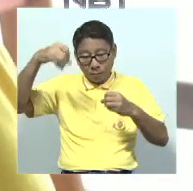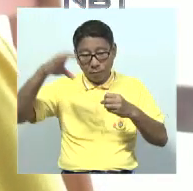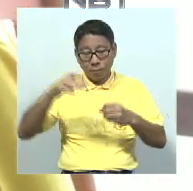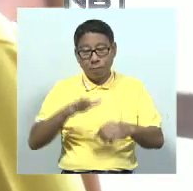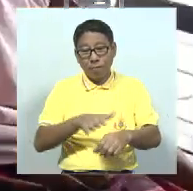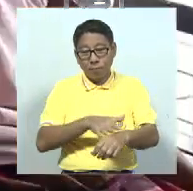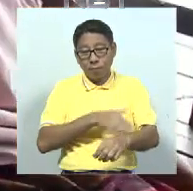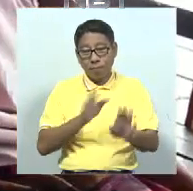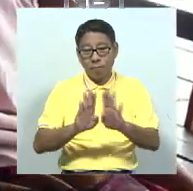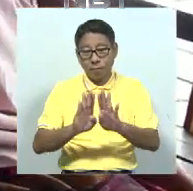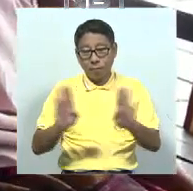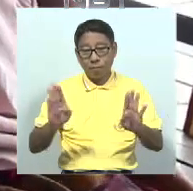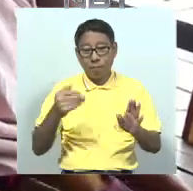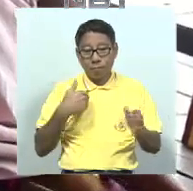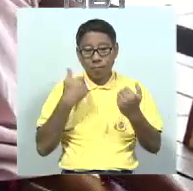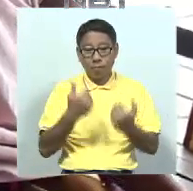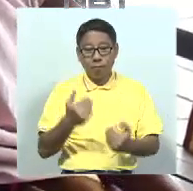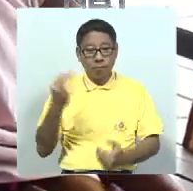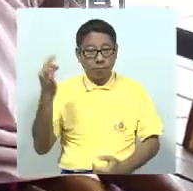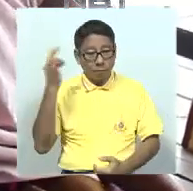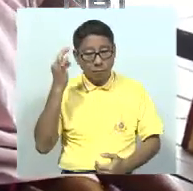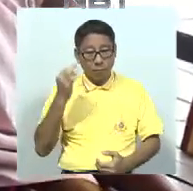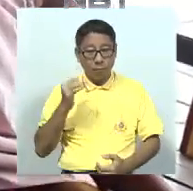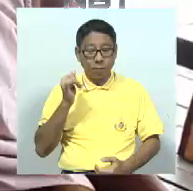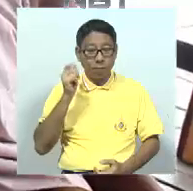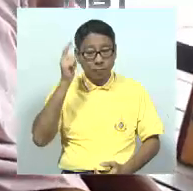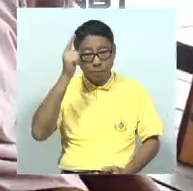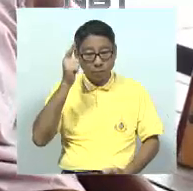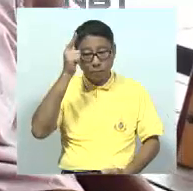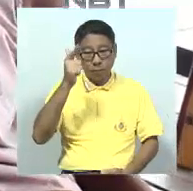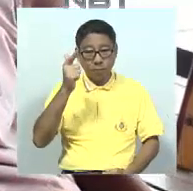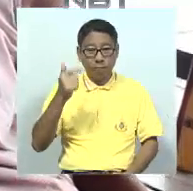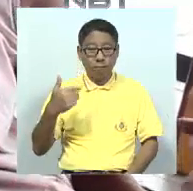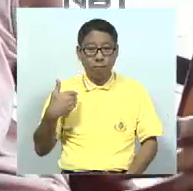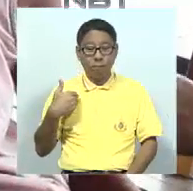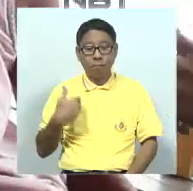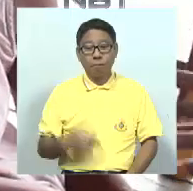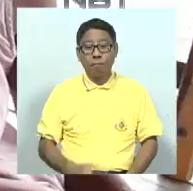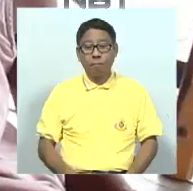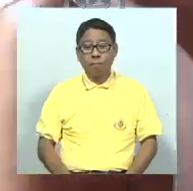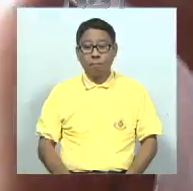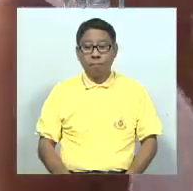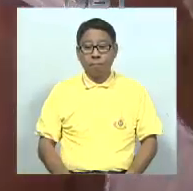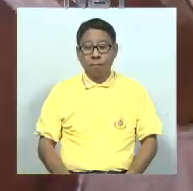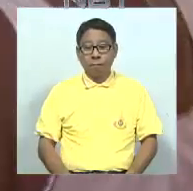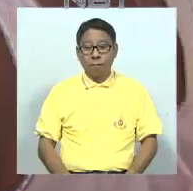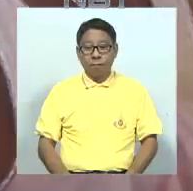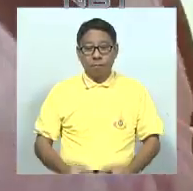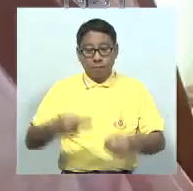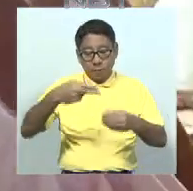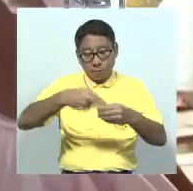ครั้งหนึ่งนะคะไปฟังเสียงคุณลุงสักหน่อยค่ะ น้ำมันไม่มีจะเ